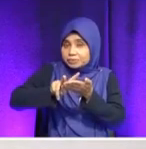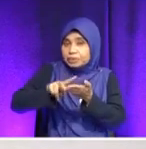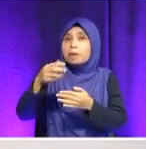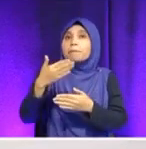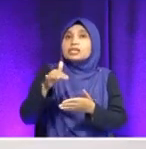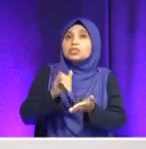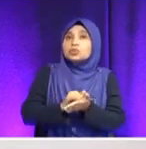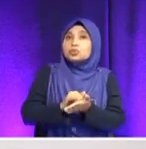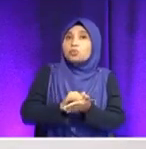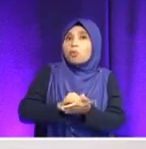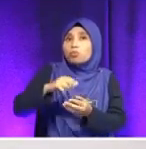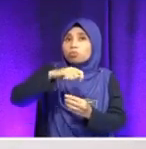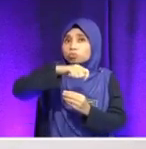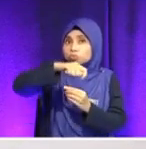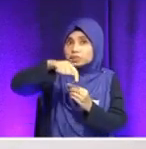kemudian pusingkan.